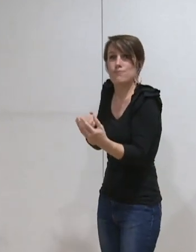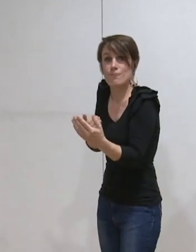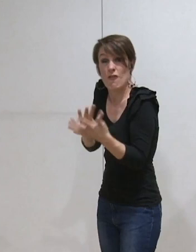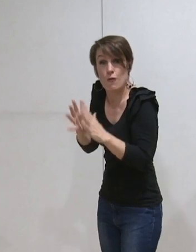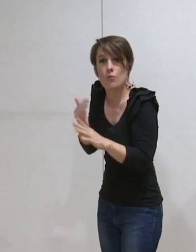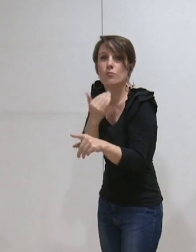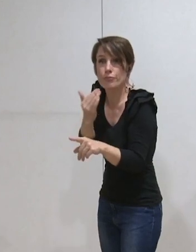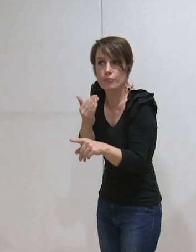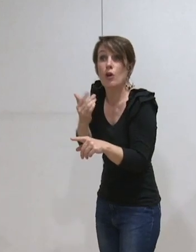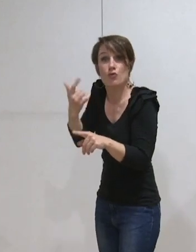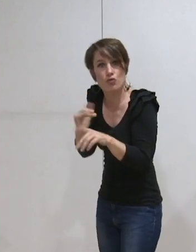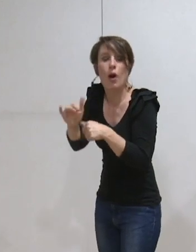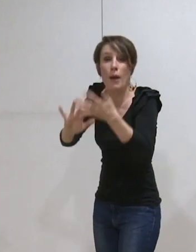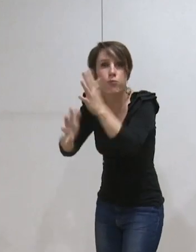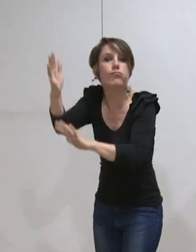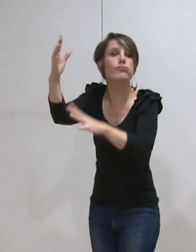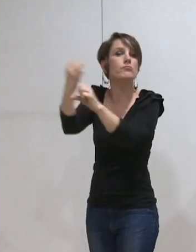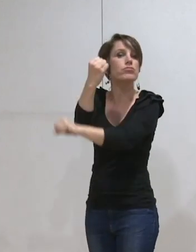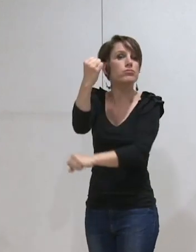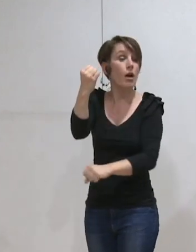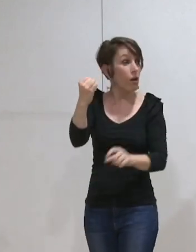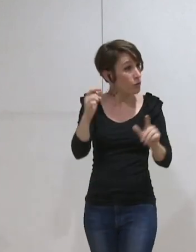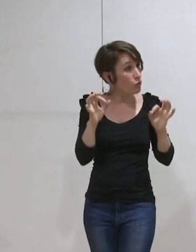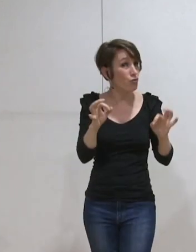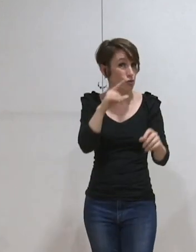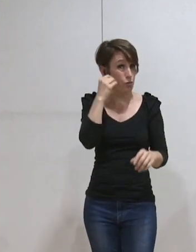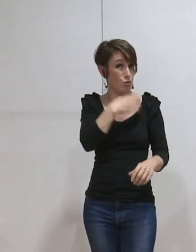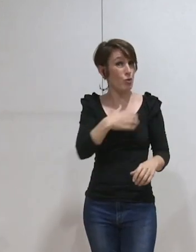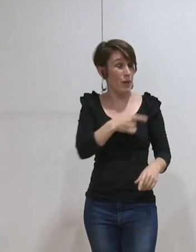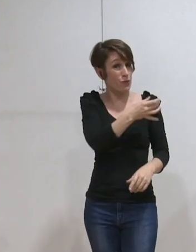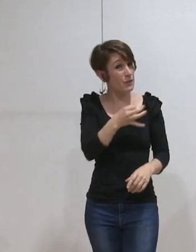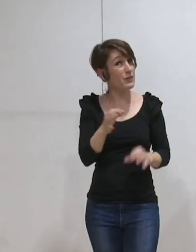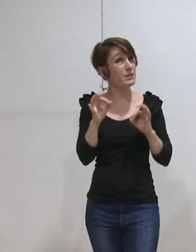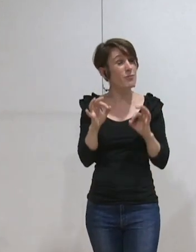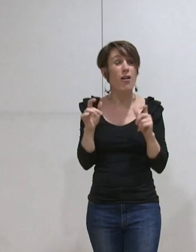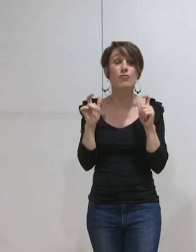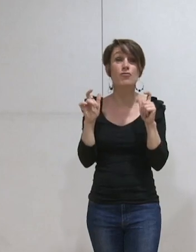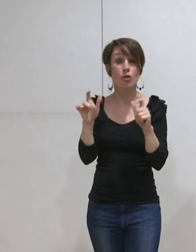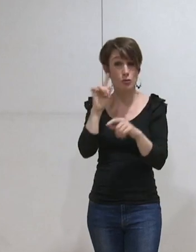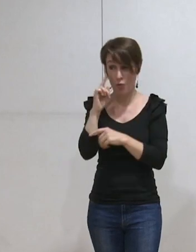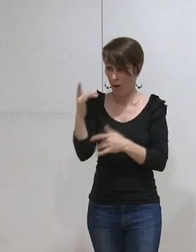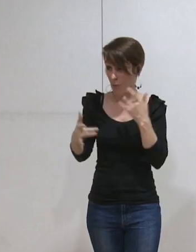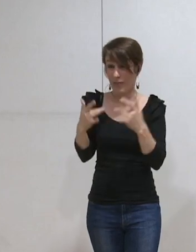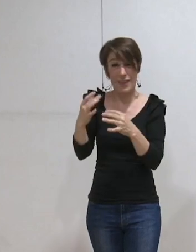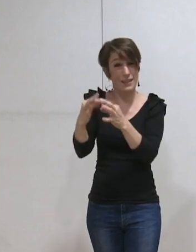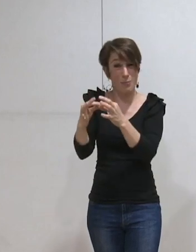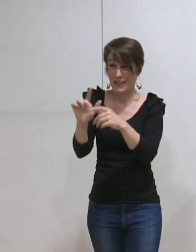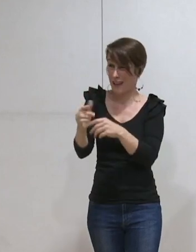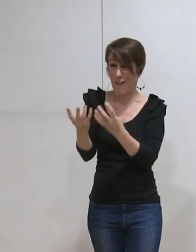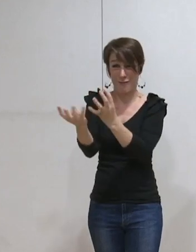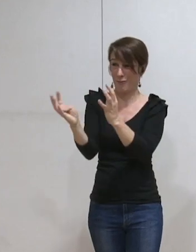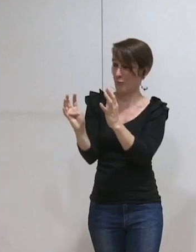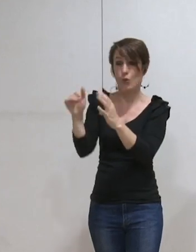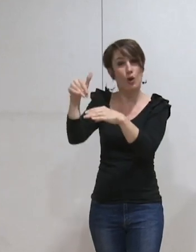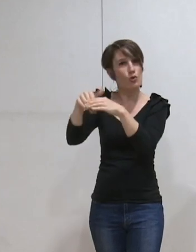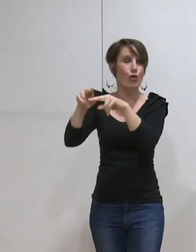précis le bilan vous l'avez souligné monsieur le maire aurait pu être plus dramatique puisque le feu s'est déclaré à l'issue d'une représentation et qu'une trentaine de personnes se